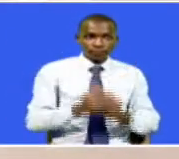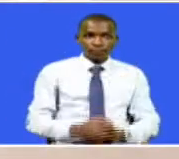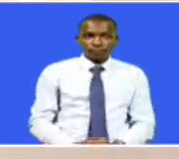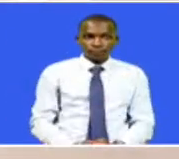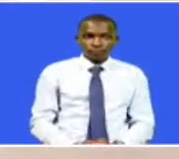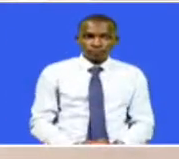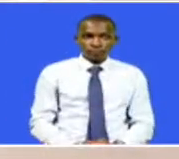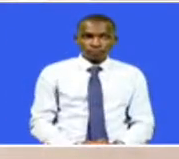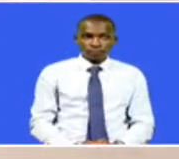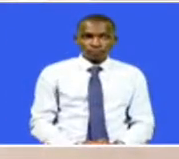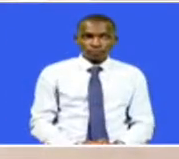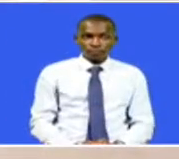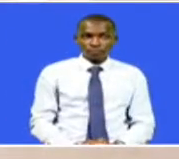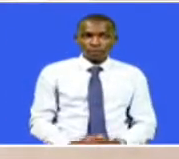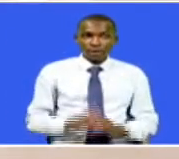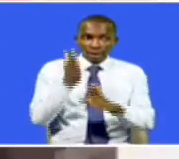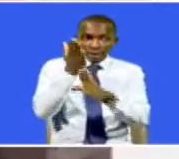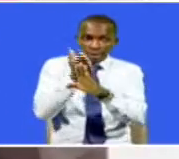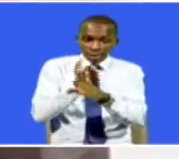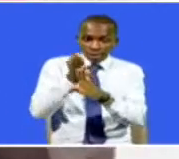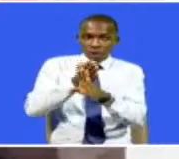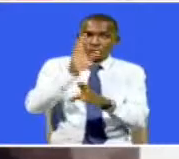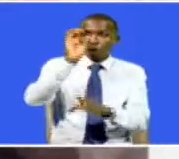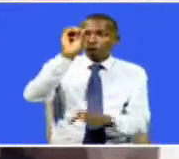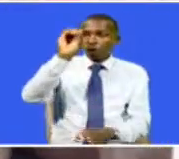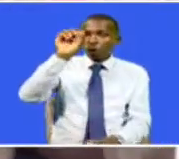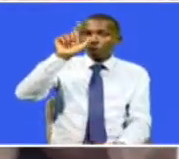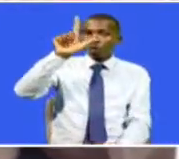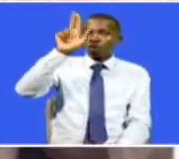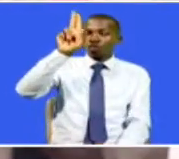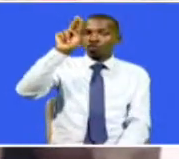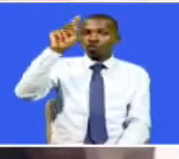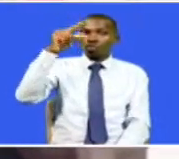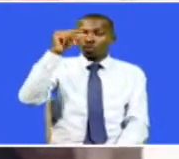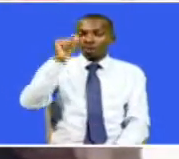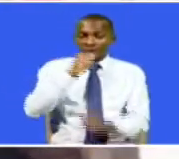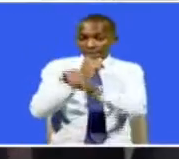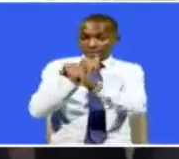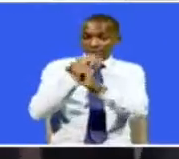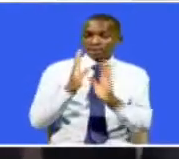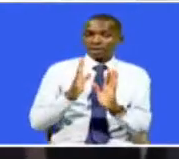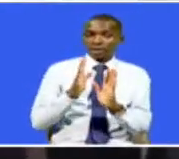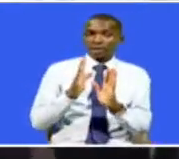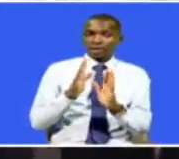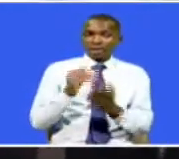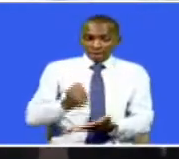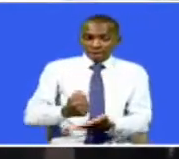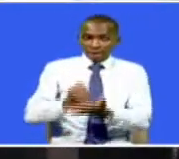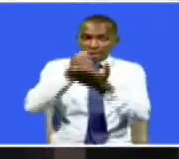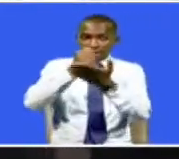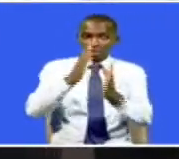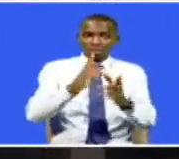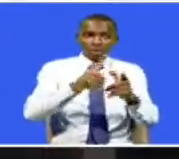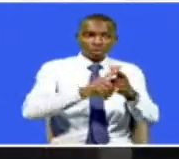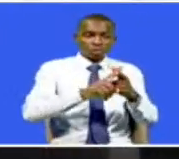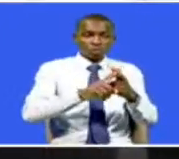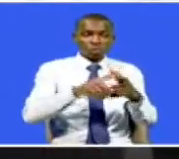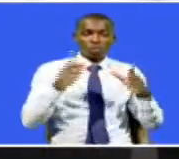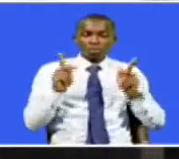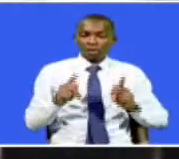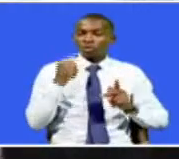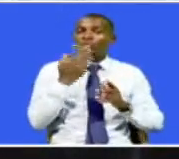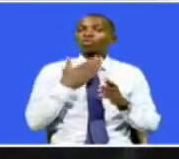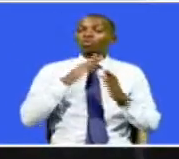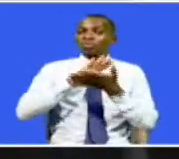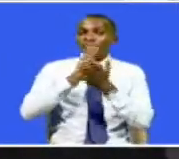Hatimaye upasuaji wa maiti ya Brian Olunga, ambaye hadi wakati wa kifo chake alikuwa msaidizi wa aliyekuwa mgombeaji wa ubunge wa